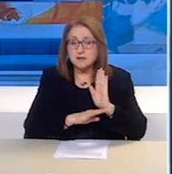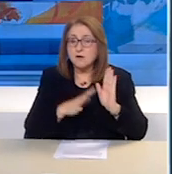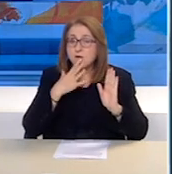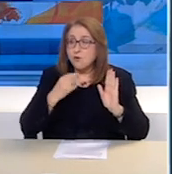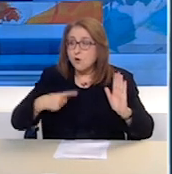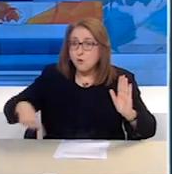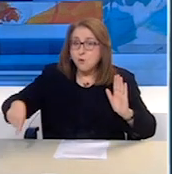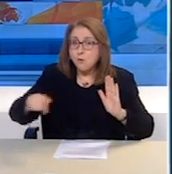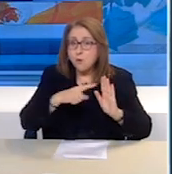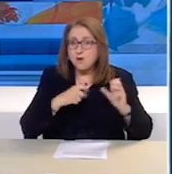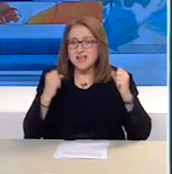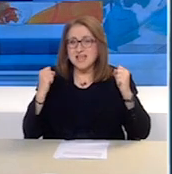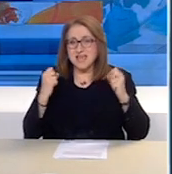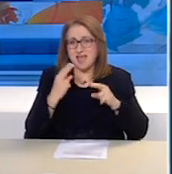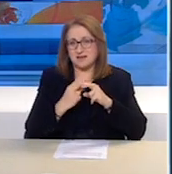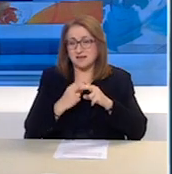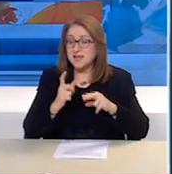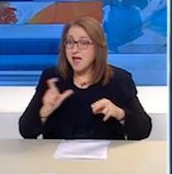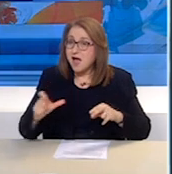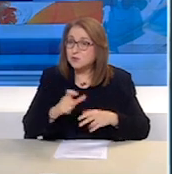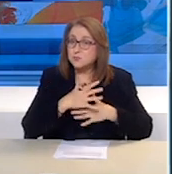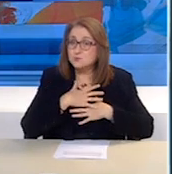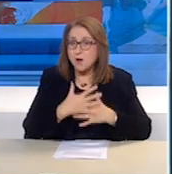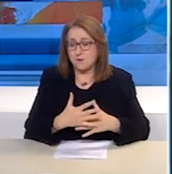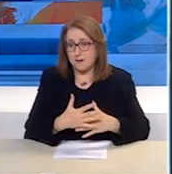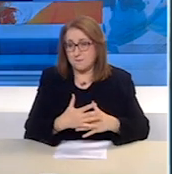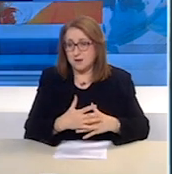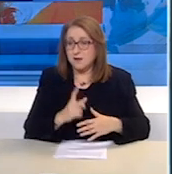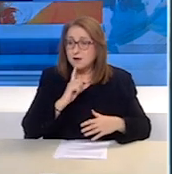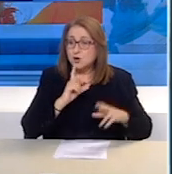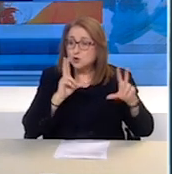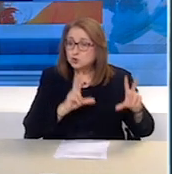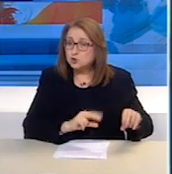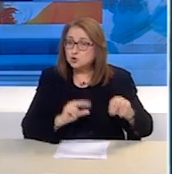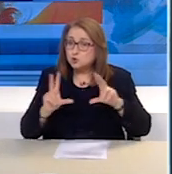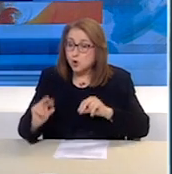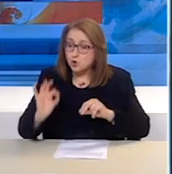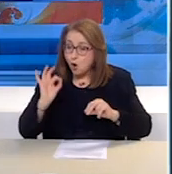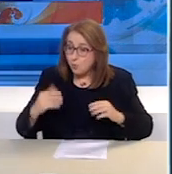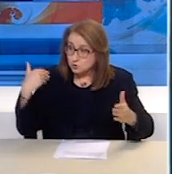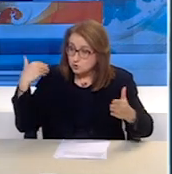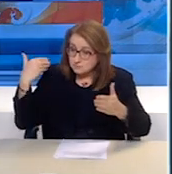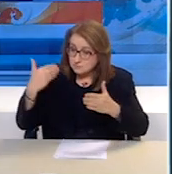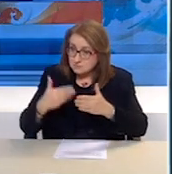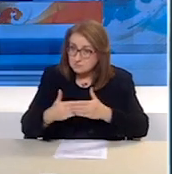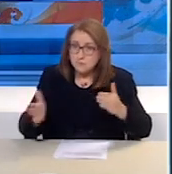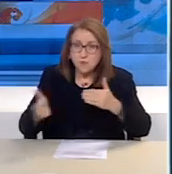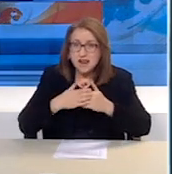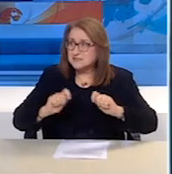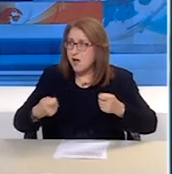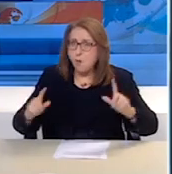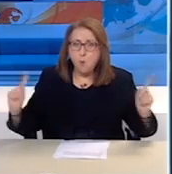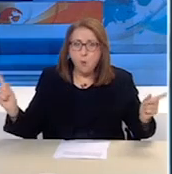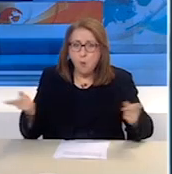δείξαμε συλλογική υπευθυνότητα μέχρι σήμερα στο κλείσιμο, το ίδιο πρέπει να κάνουμε και στη συνέχεια στο άνοιγμα. Η καθημερινότητά μας μέχρι να